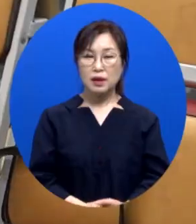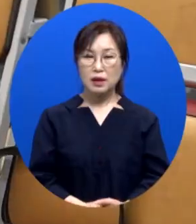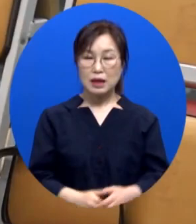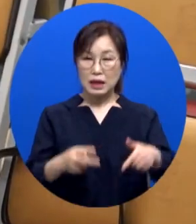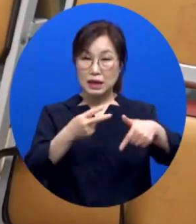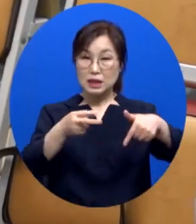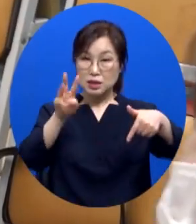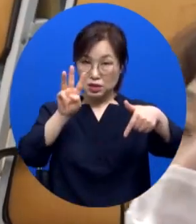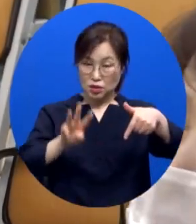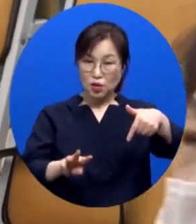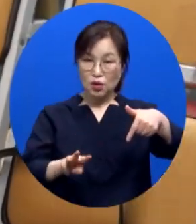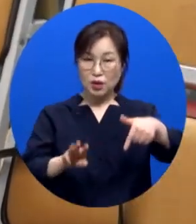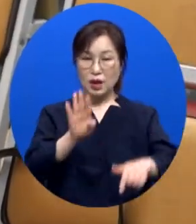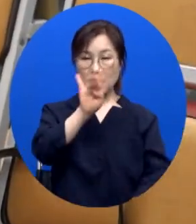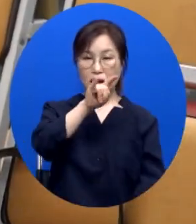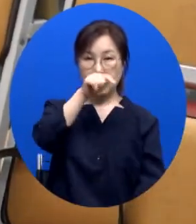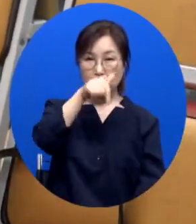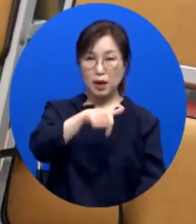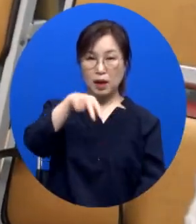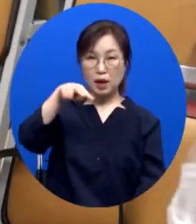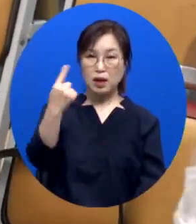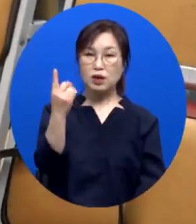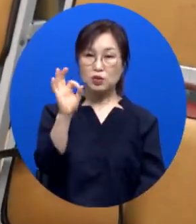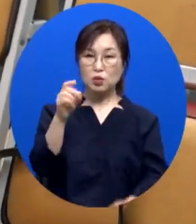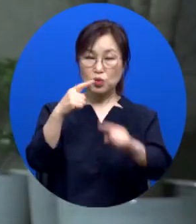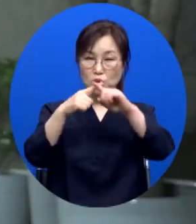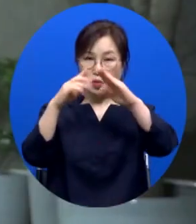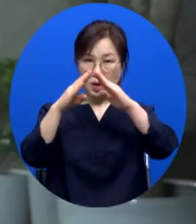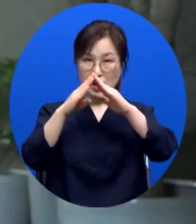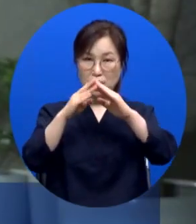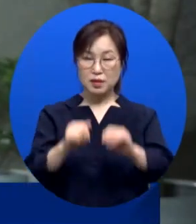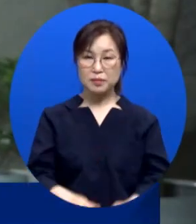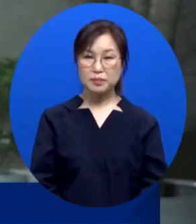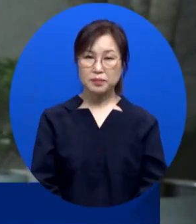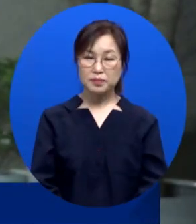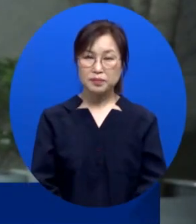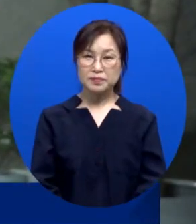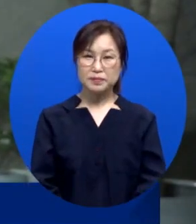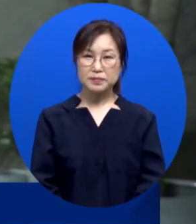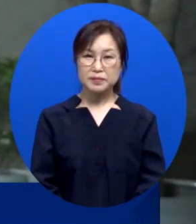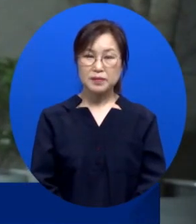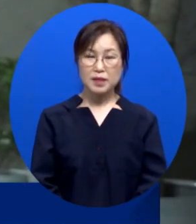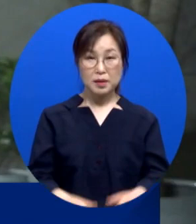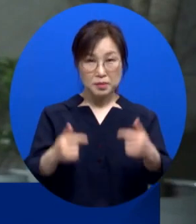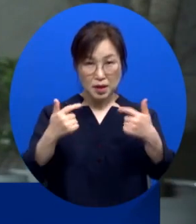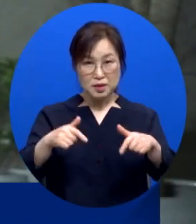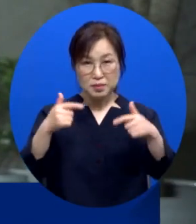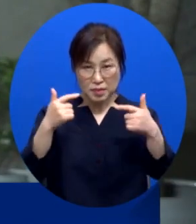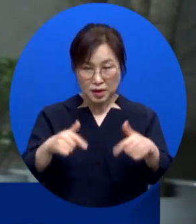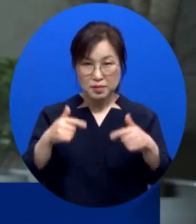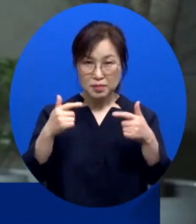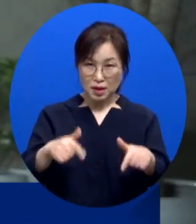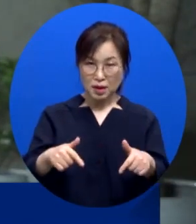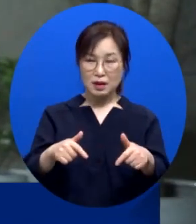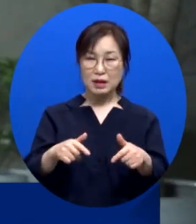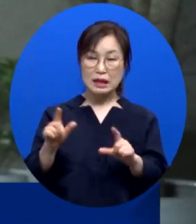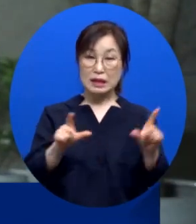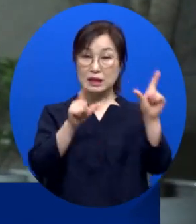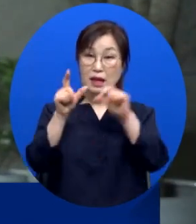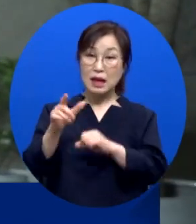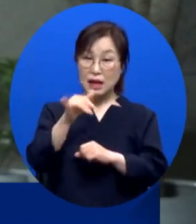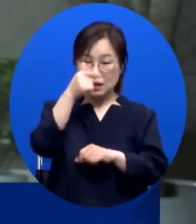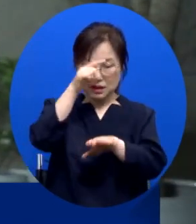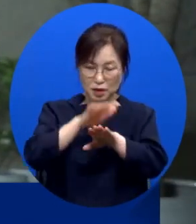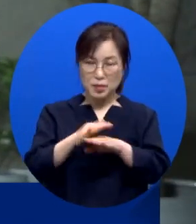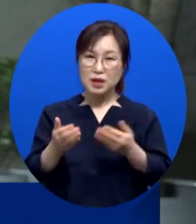인천시 남동구에 소재한 백송교회입니다. 날마다 이렇게 이 살아있는 예배를 드린다는 게 얼마나 귀한 일인지